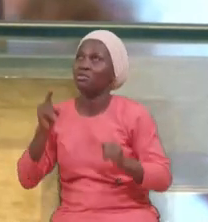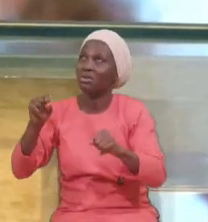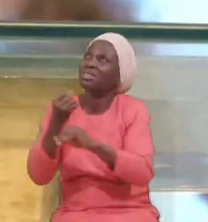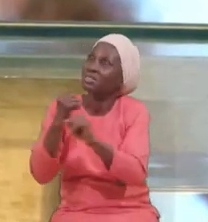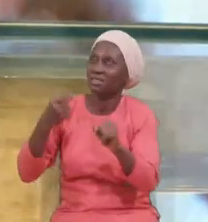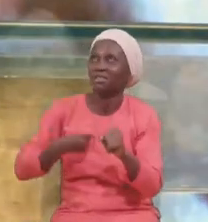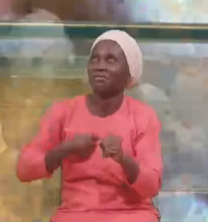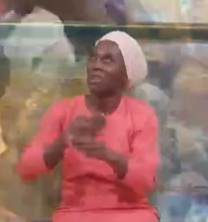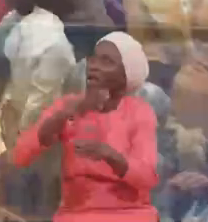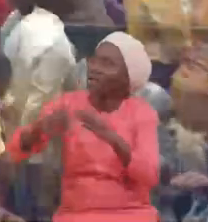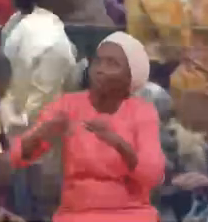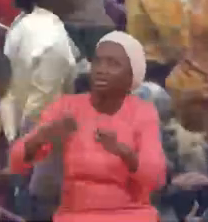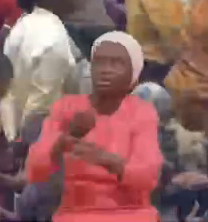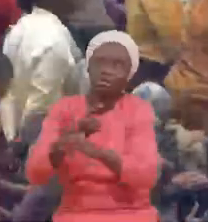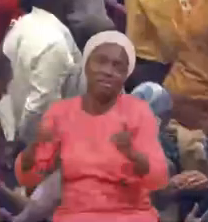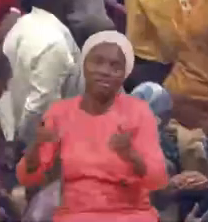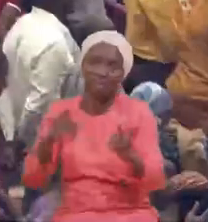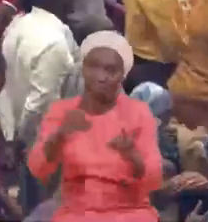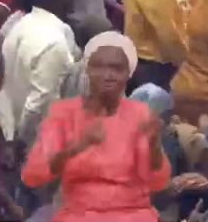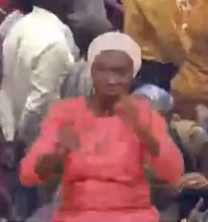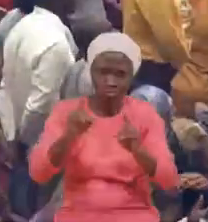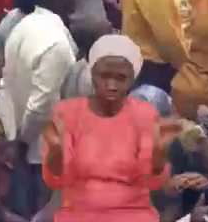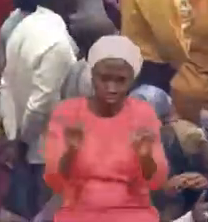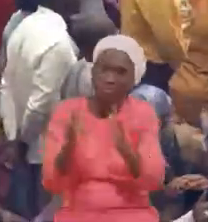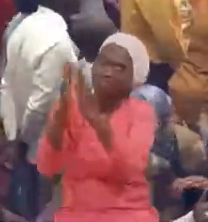Si tu peux me rendre totalement guéri.